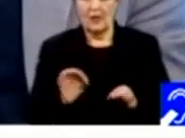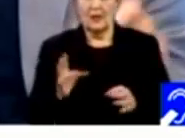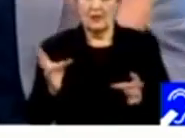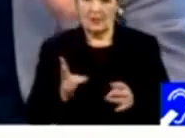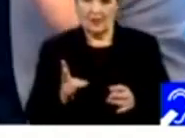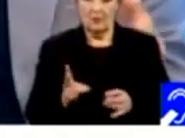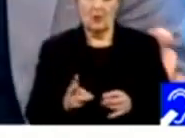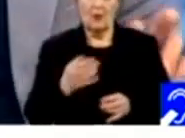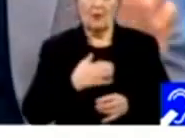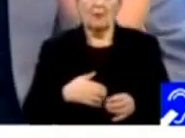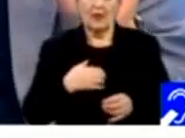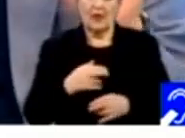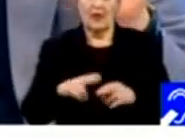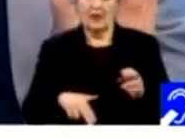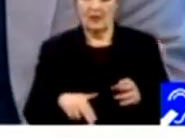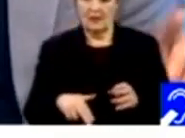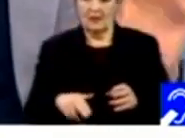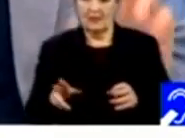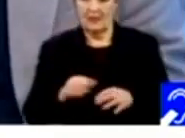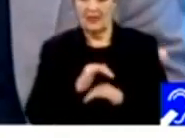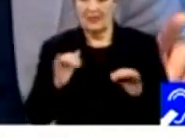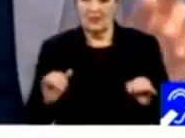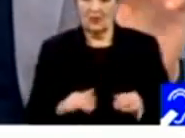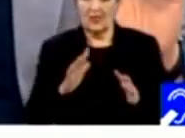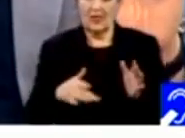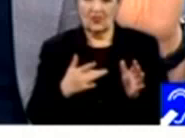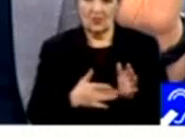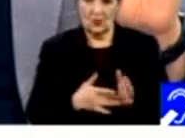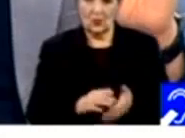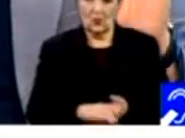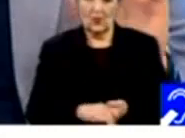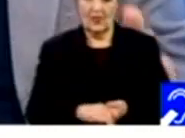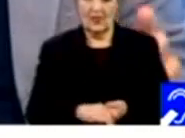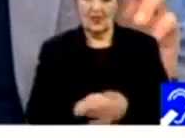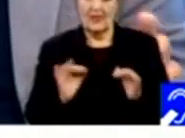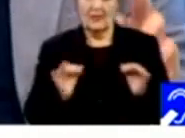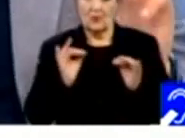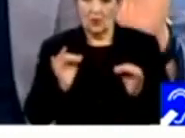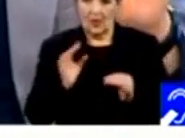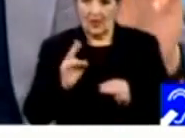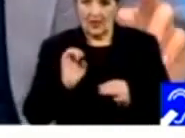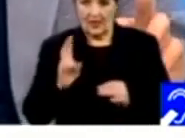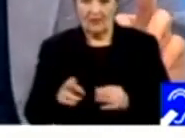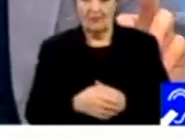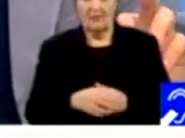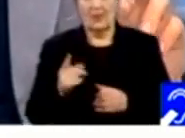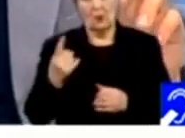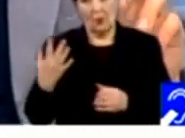Acum, și concepția de dezvoltare a centrului istoric, pe de o parte, pe de altă